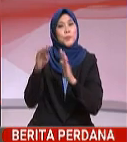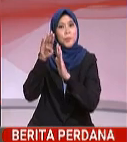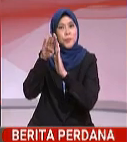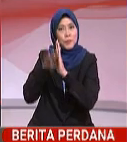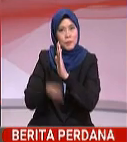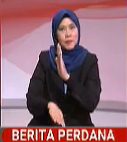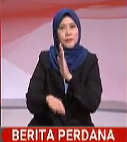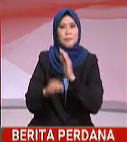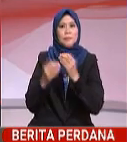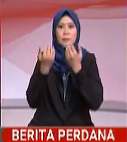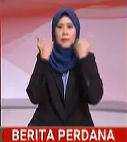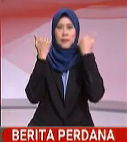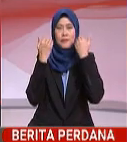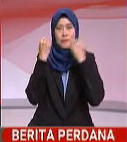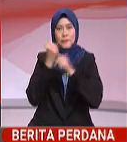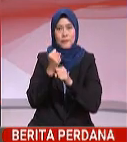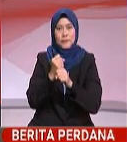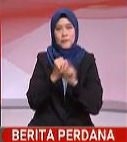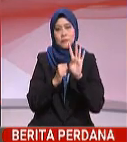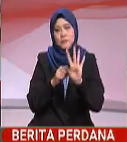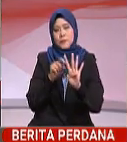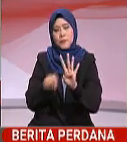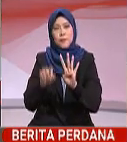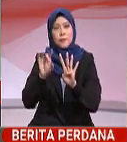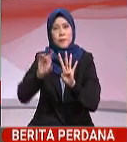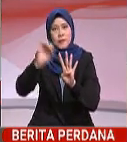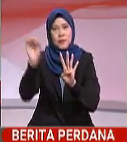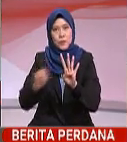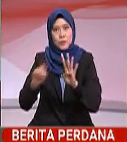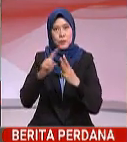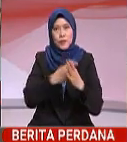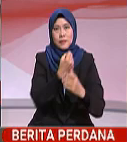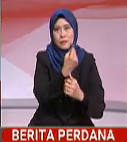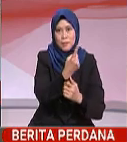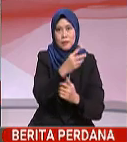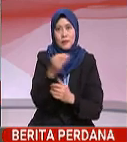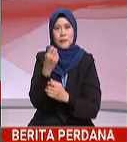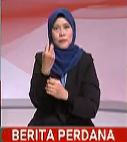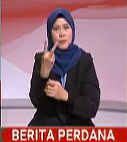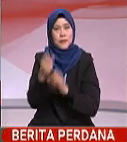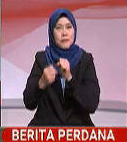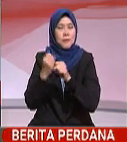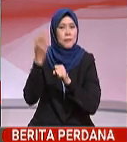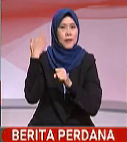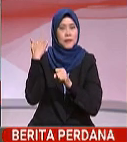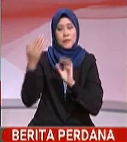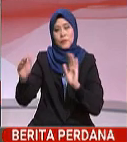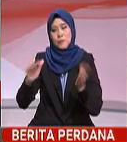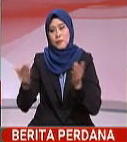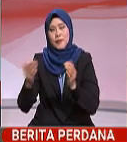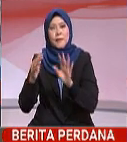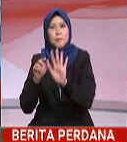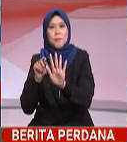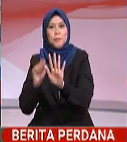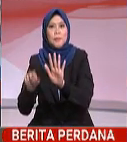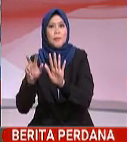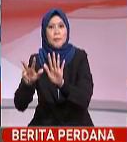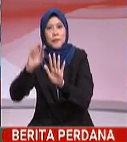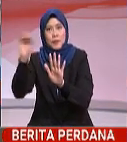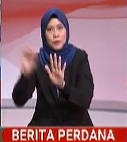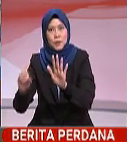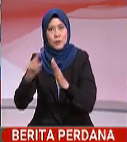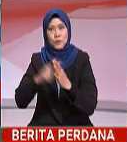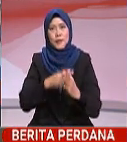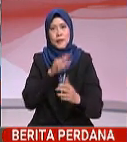kadar pengangguran ke tahap 4.8% pada November dan Disember tahun lepas berbanding 5.3%